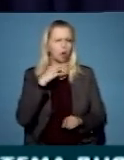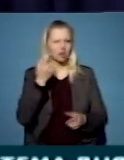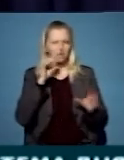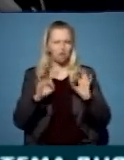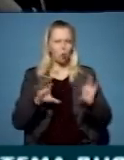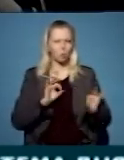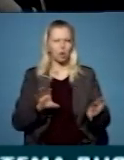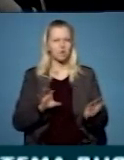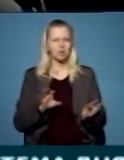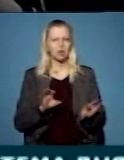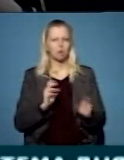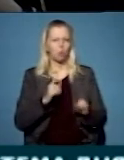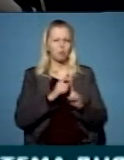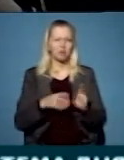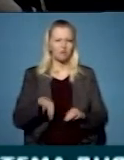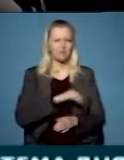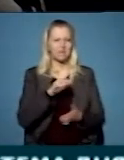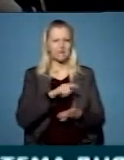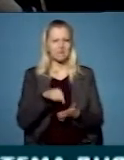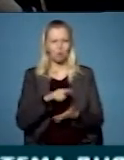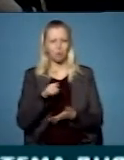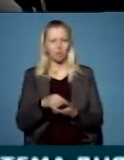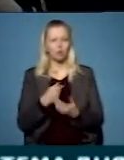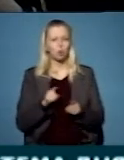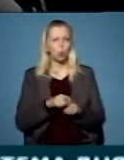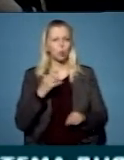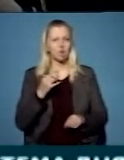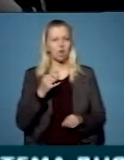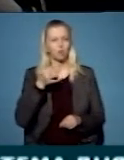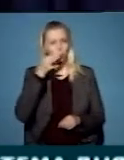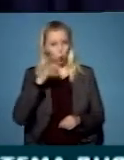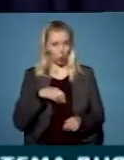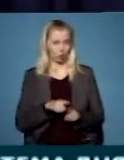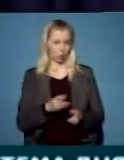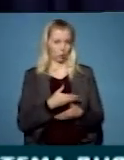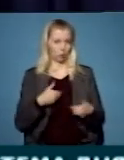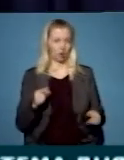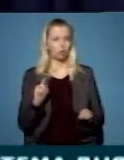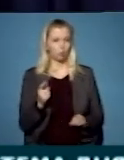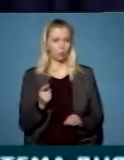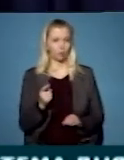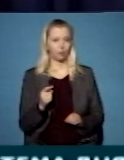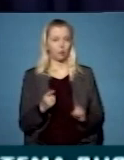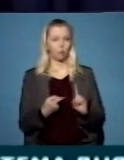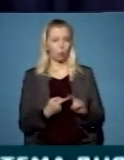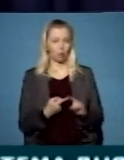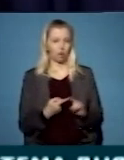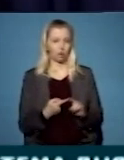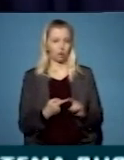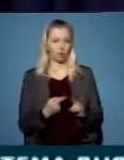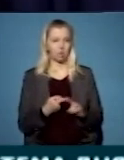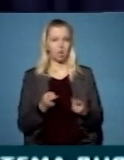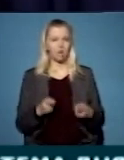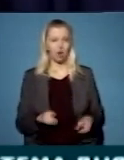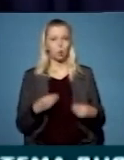інформації, ми будемо відповідати на всі запитання. Для нас це також цікавий досвід, тому що чому? Перше, це